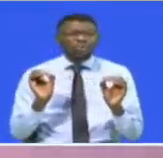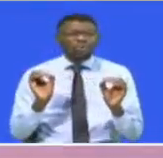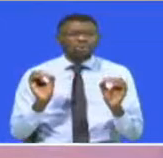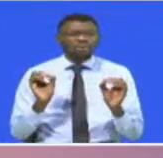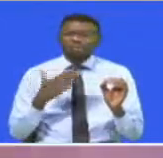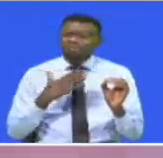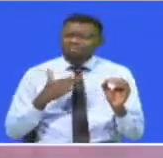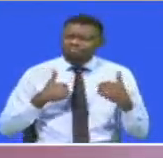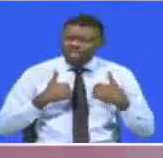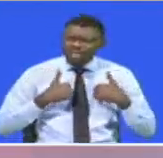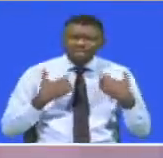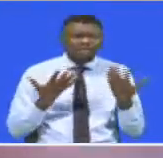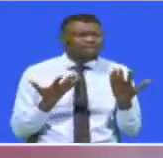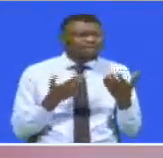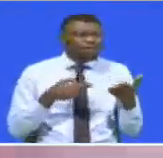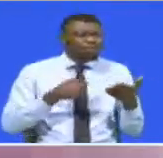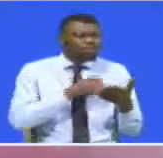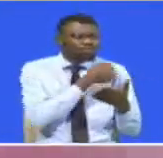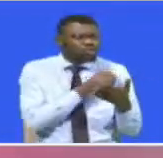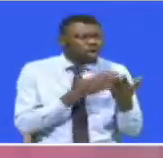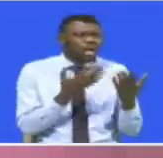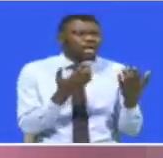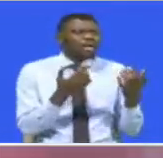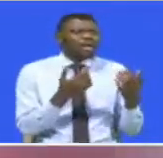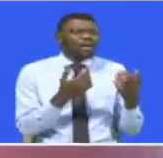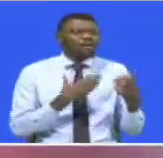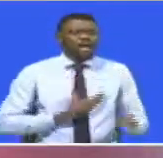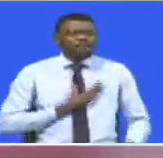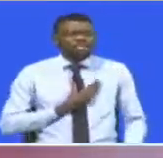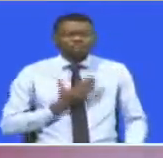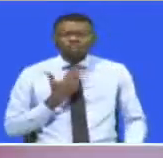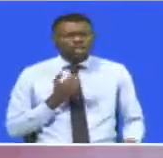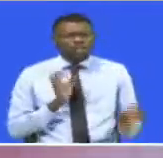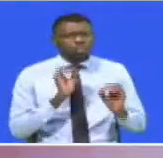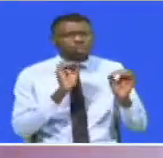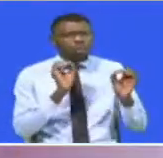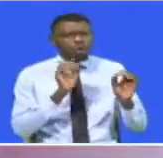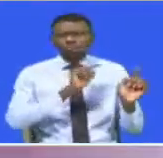waje watembee, hii hospitali ni private, hawataki watu hawa private.